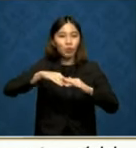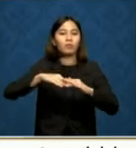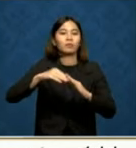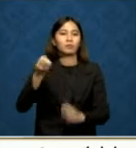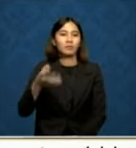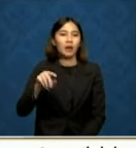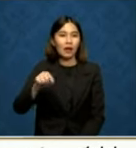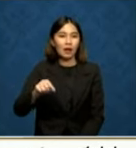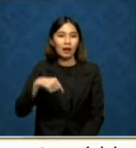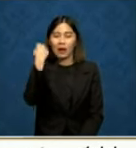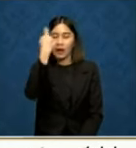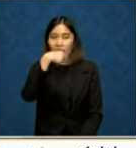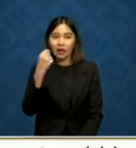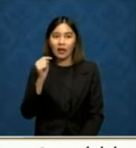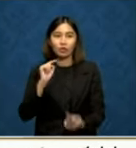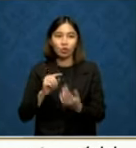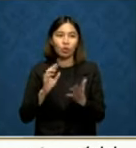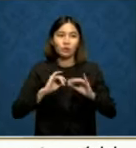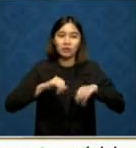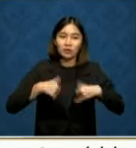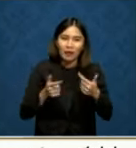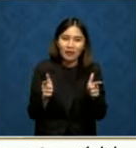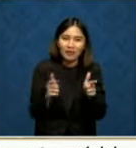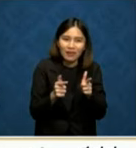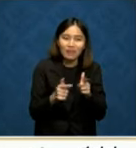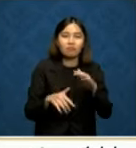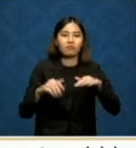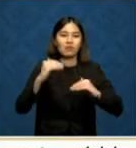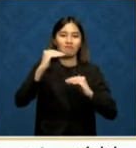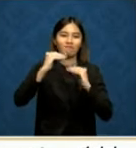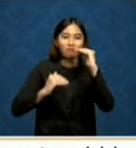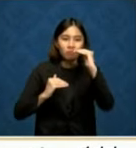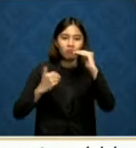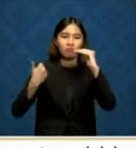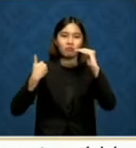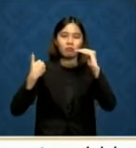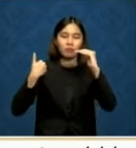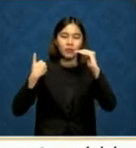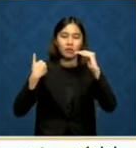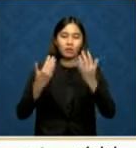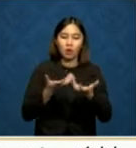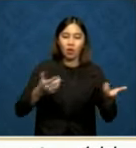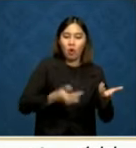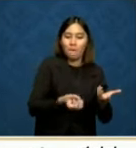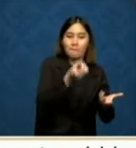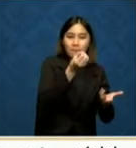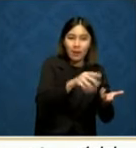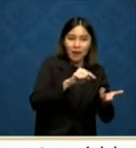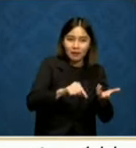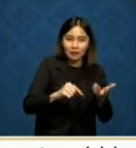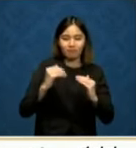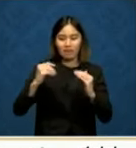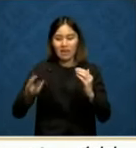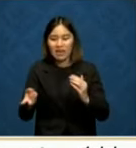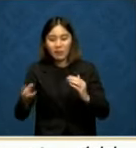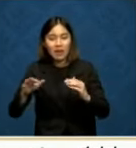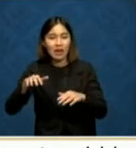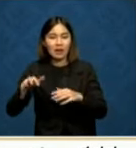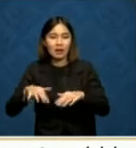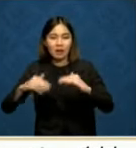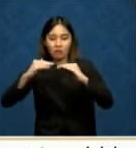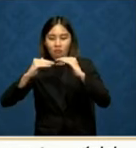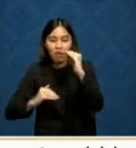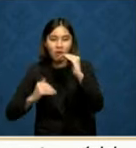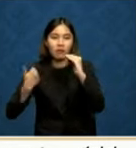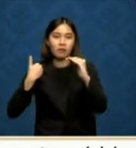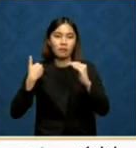ิ คนที่เป็นรายเล็ก ๆ เซียเปรียPerfect มากกวาคนที่มีทับ simplyนทีมากกวาเพรฉั้อย่คดว่า ...หรื